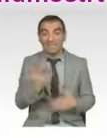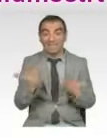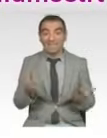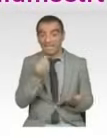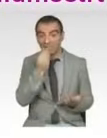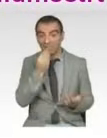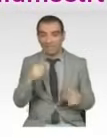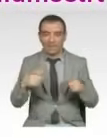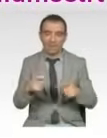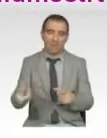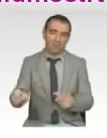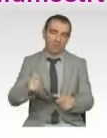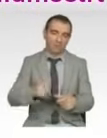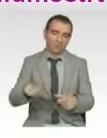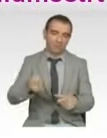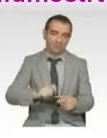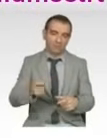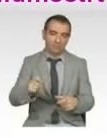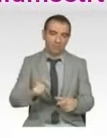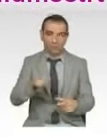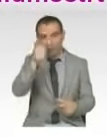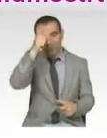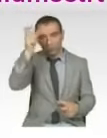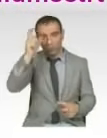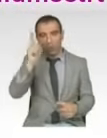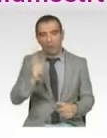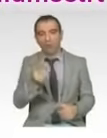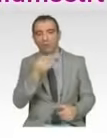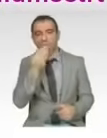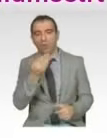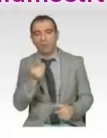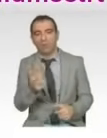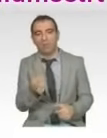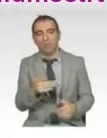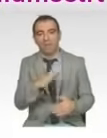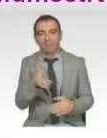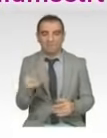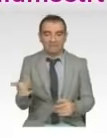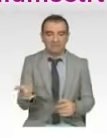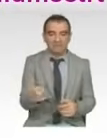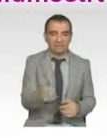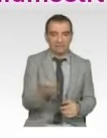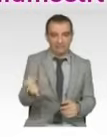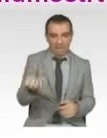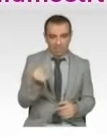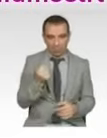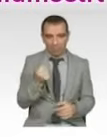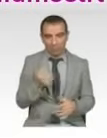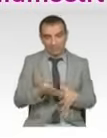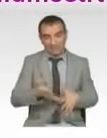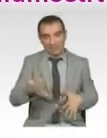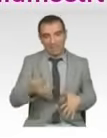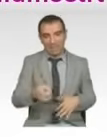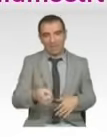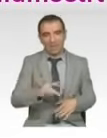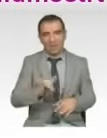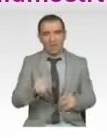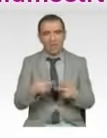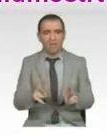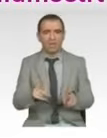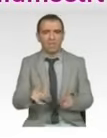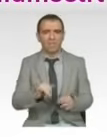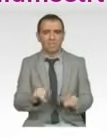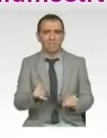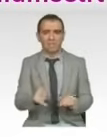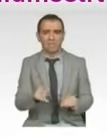yiyecekse tabağına koyar. Ama mesela Türkiye'de önce çorba. Ondan sonra hepsi sırayla gelir ya. Bizde hepsi sürekli onlar